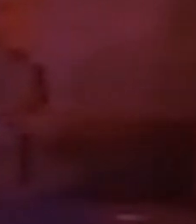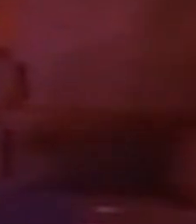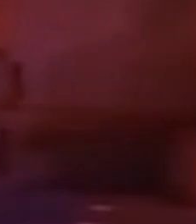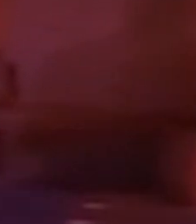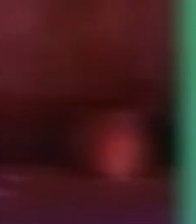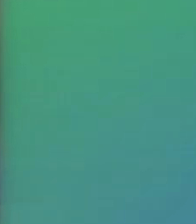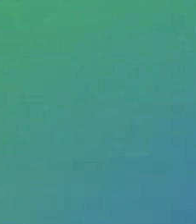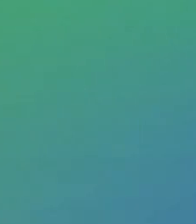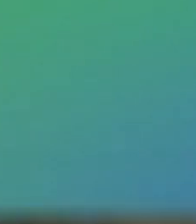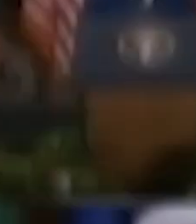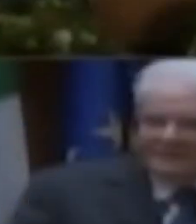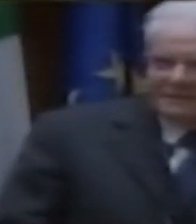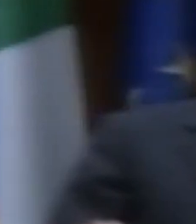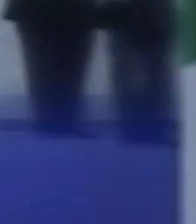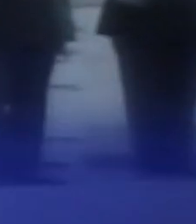ا